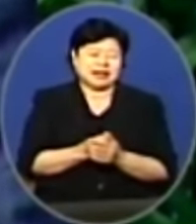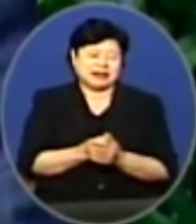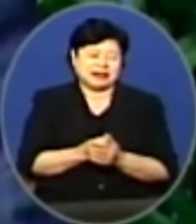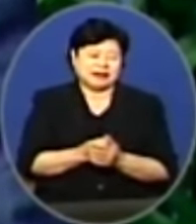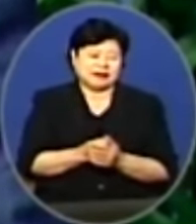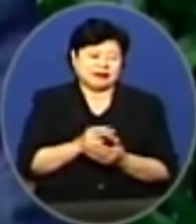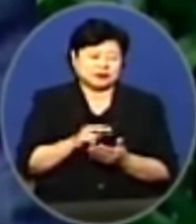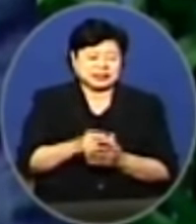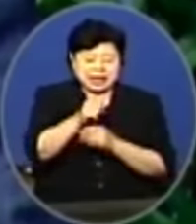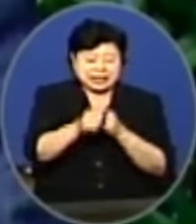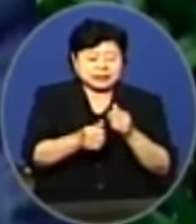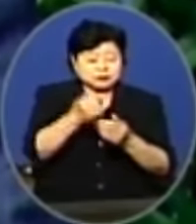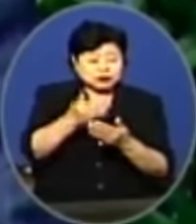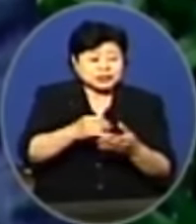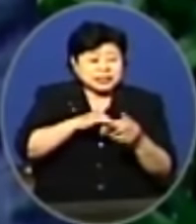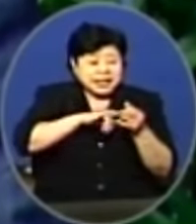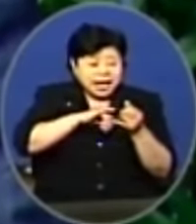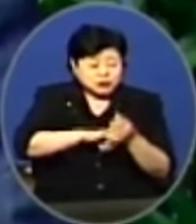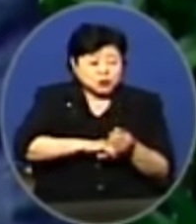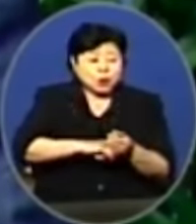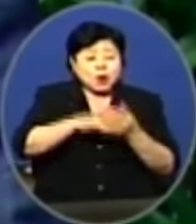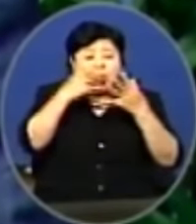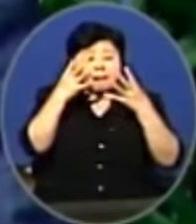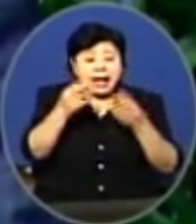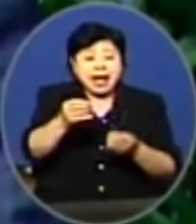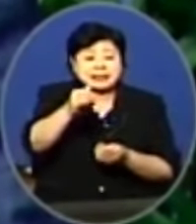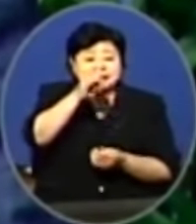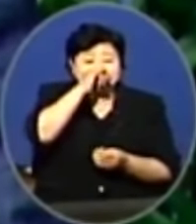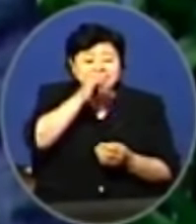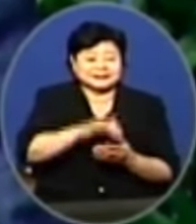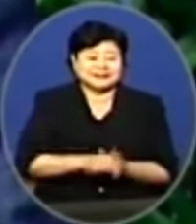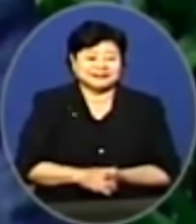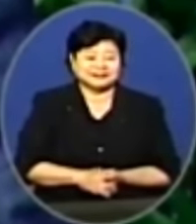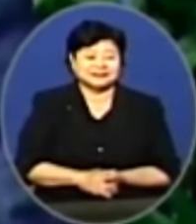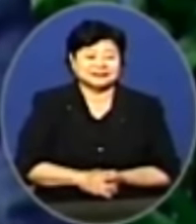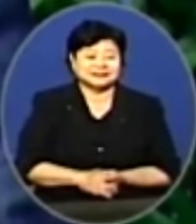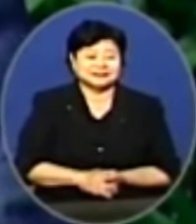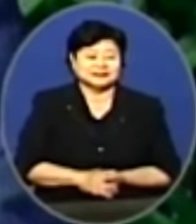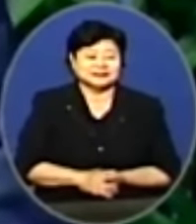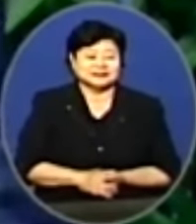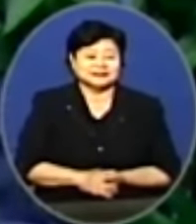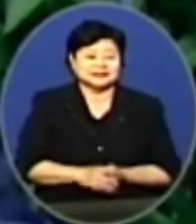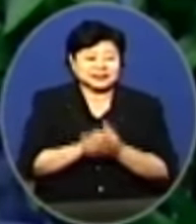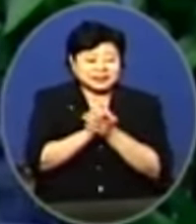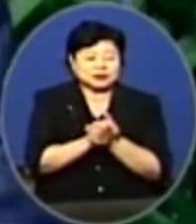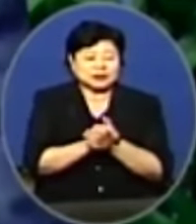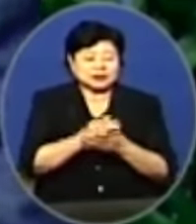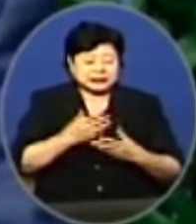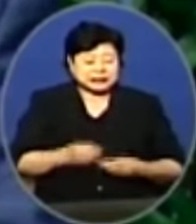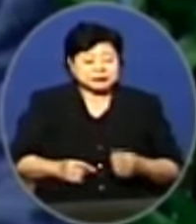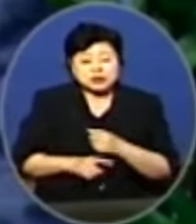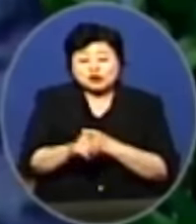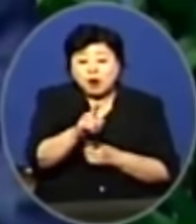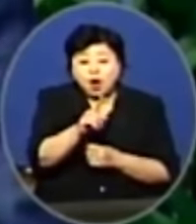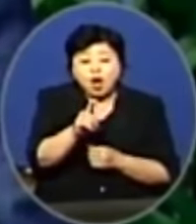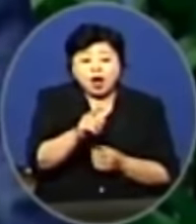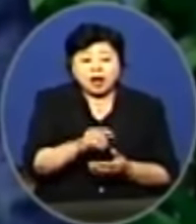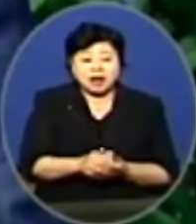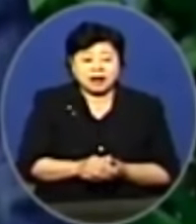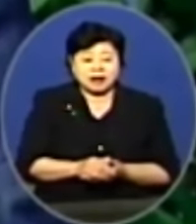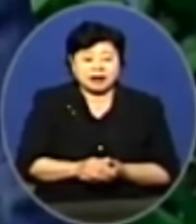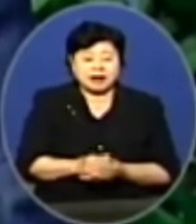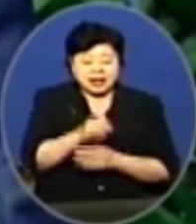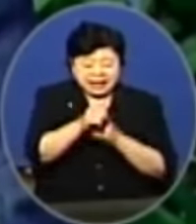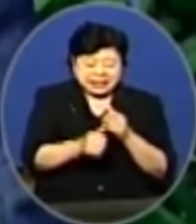그렇지 하나님이 주신 약속은 굉장히 많습니다. 왜 우리는 기도하다가 낙심을 하냐면